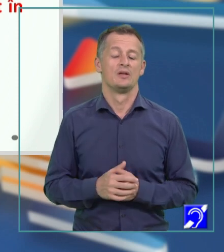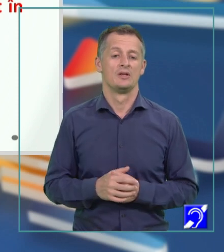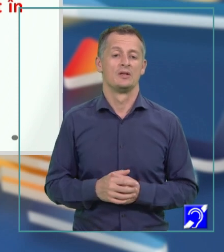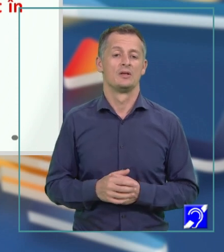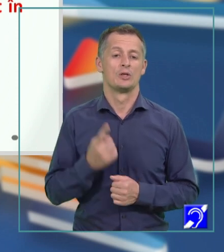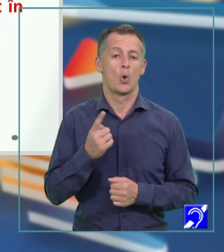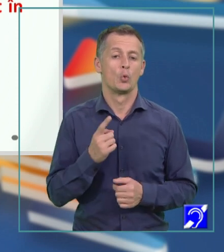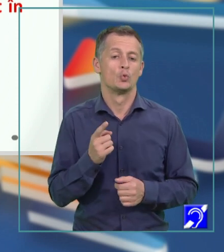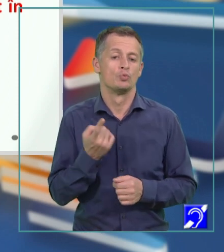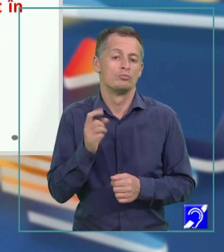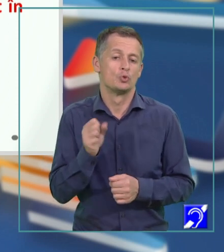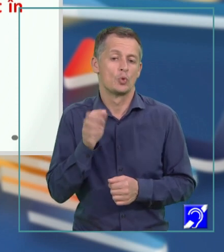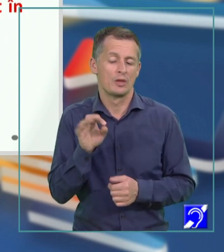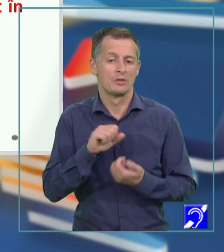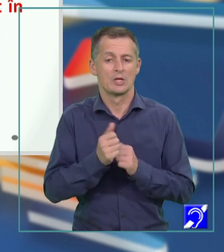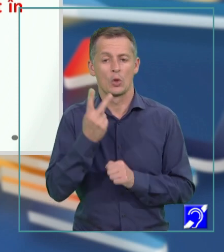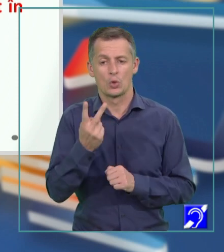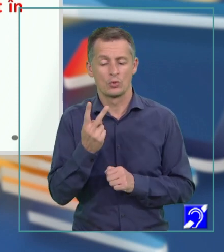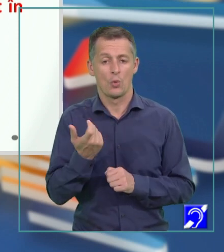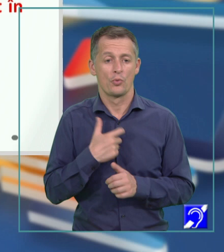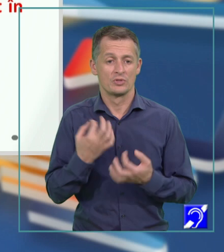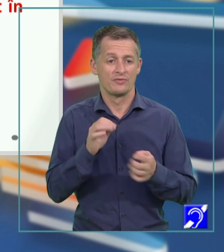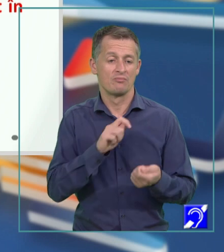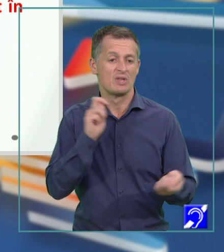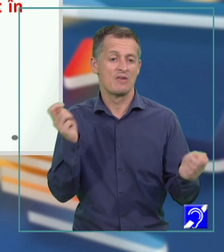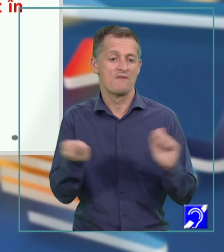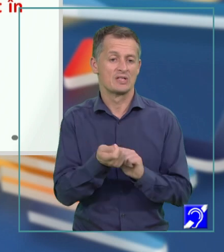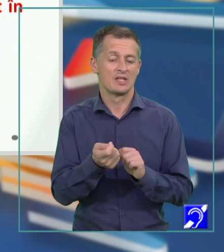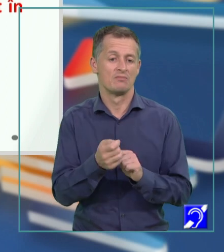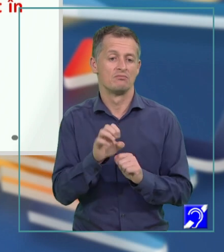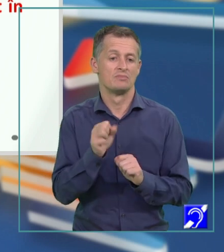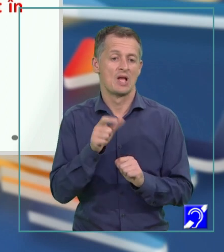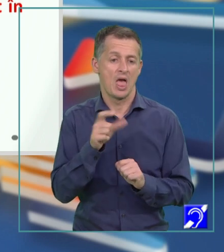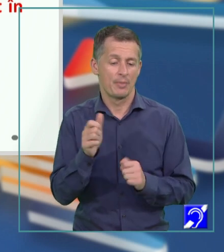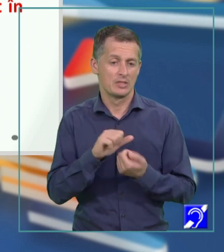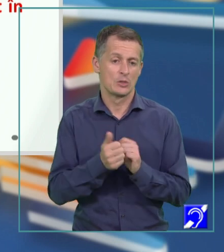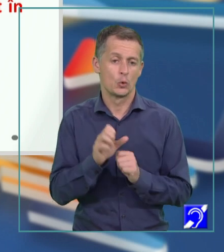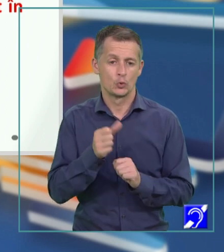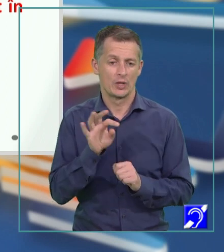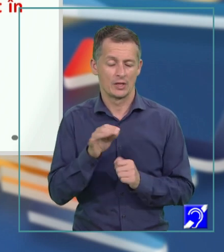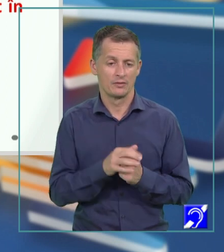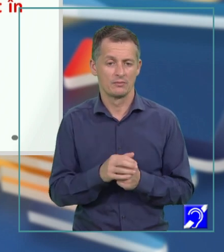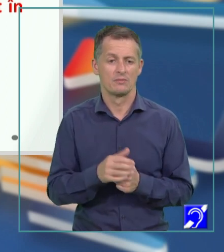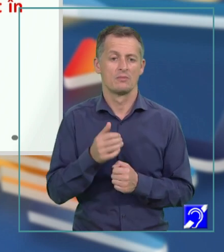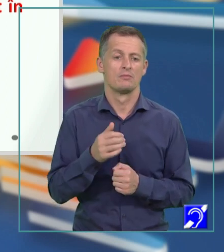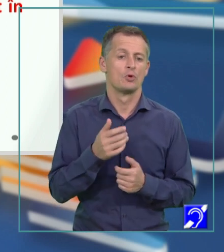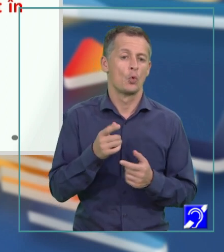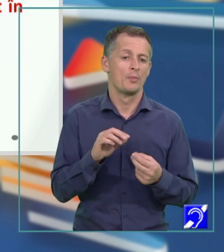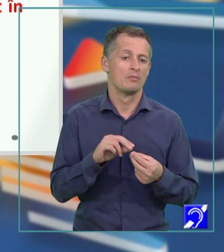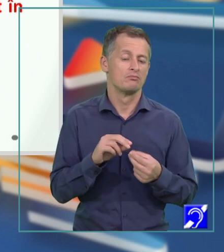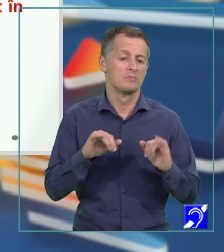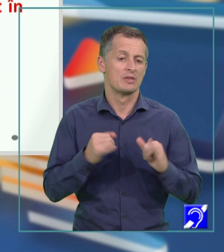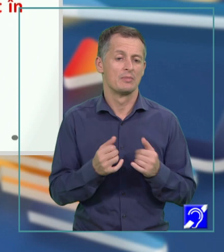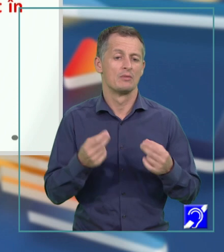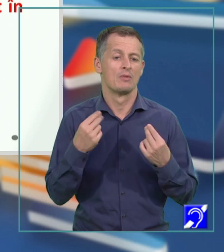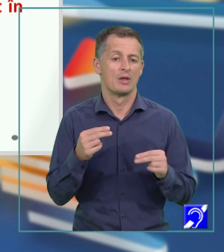sau pot fi inversate între ele silabele sau sunetele, cum se întâmplă în cazul lui a releva și a revela. În